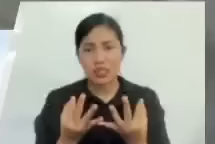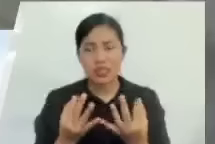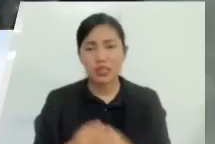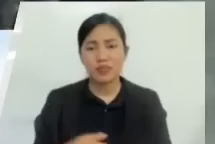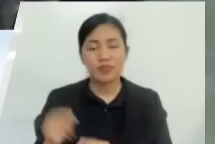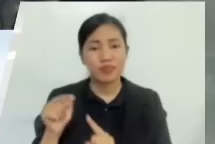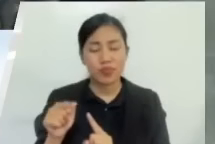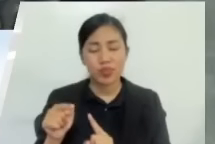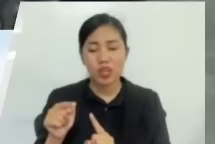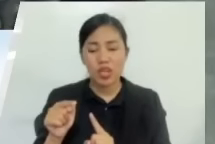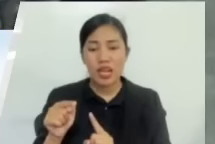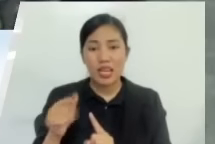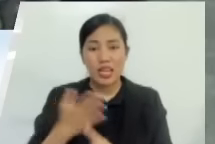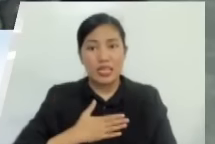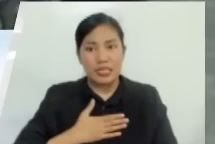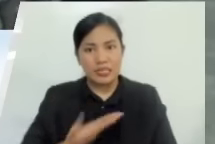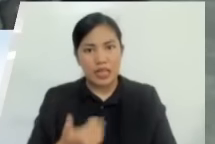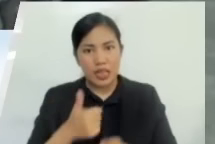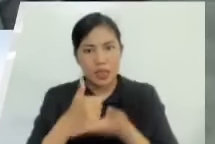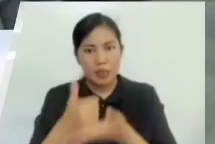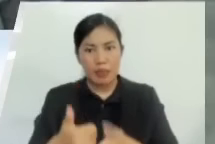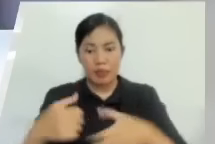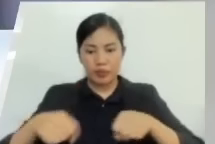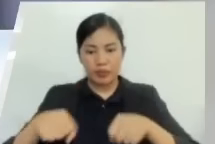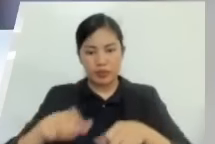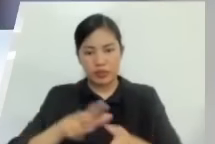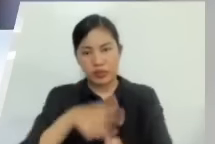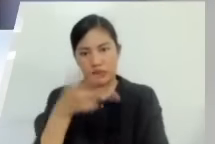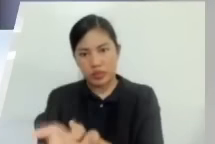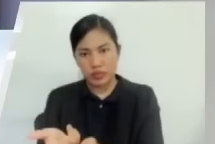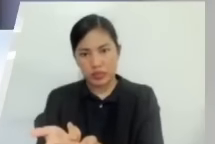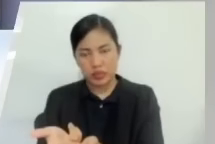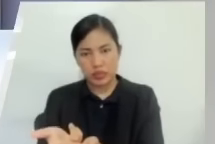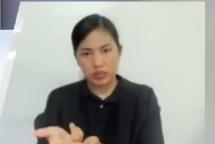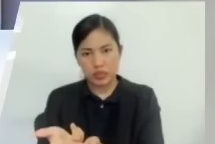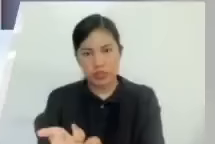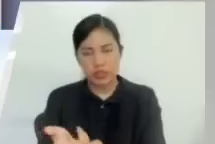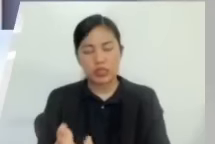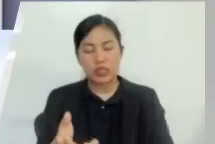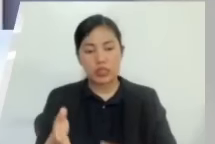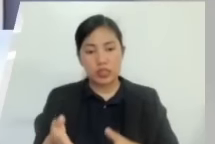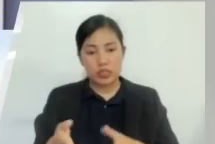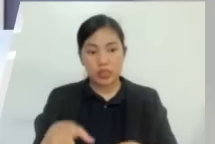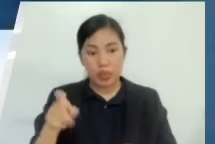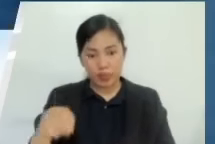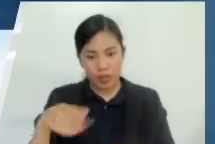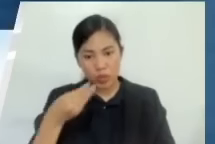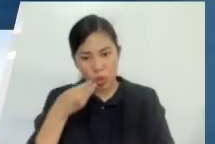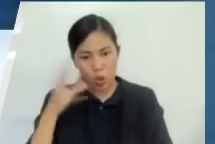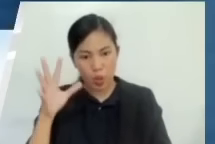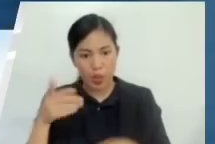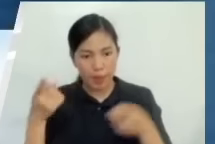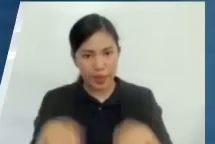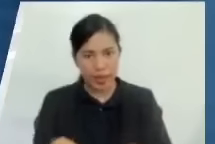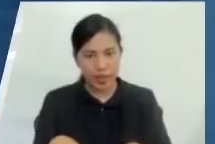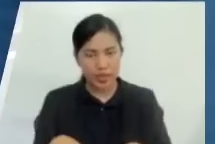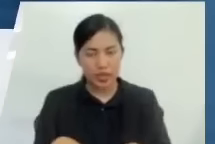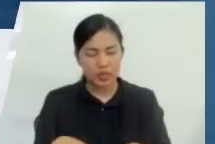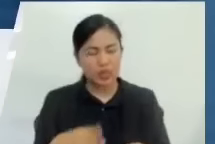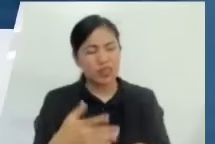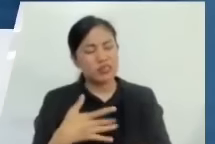tumulong lang sa isang motorcycle rider na sumemplang sa lugar. Pauwi na raw noon ang biktima na mangyari ang insidente. Naawa siya dahil nakita